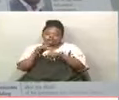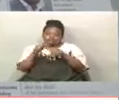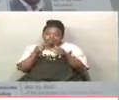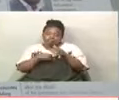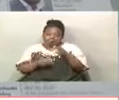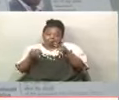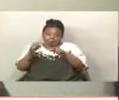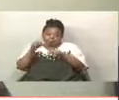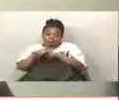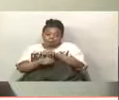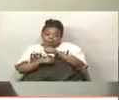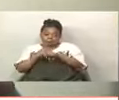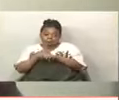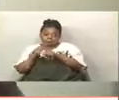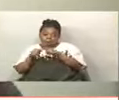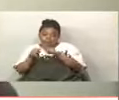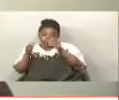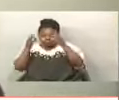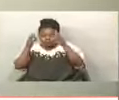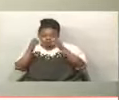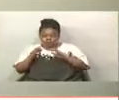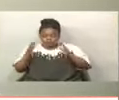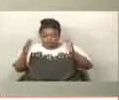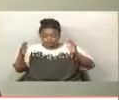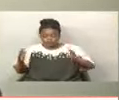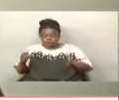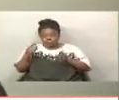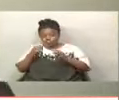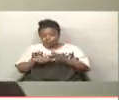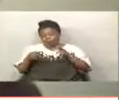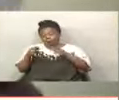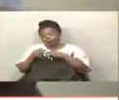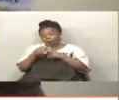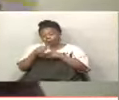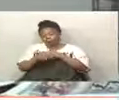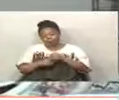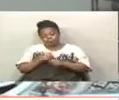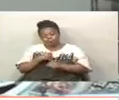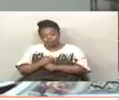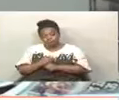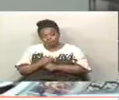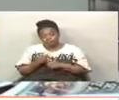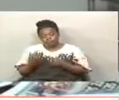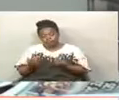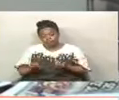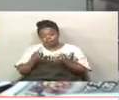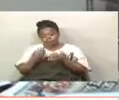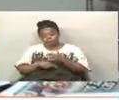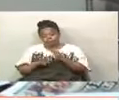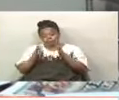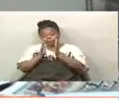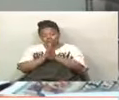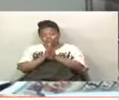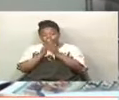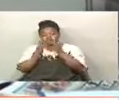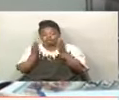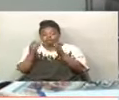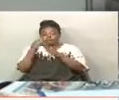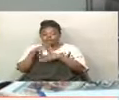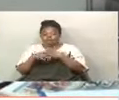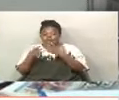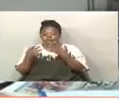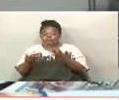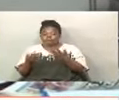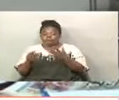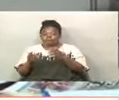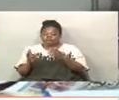iwadu mwako kuno. Ilanga bisara wichi nini kubichi. Ibinaba mwako kuja. mkuli ategeza nti ebitiddwa mu kitabo kano bwe bitekuusa